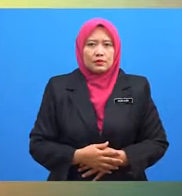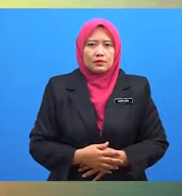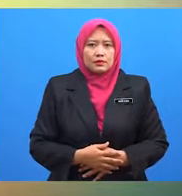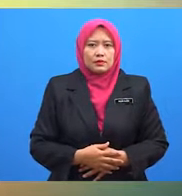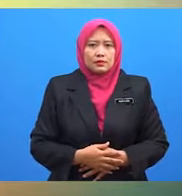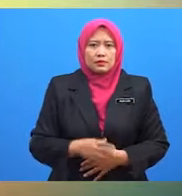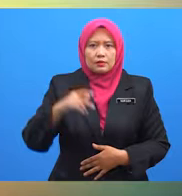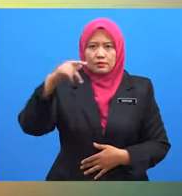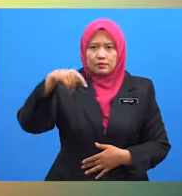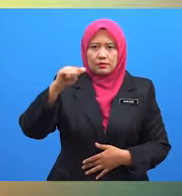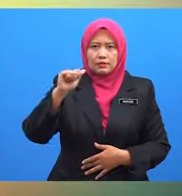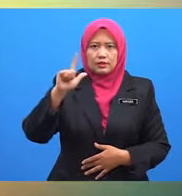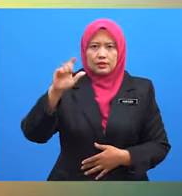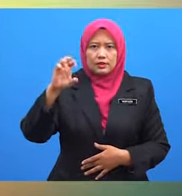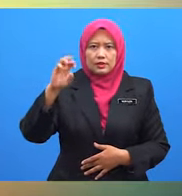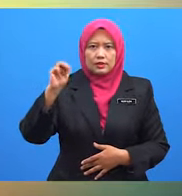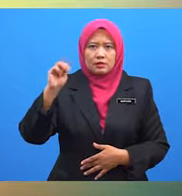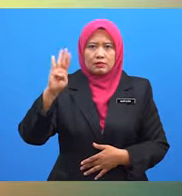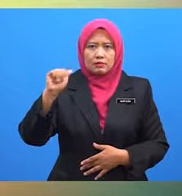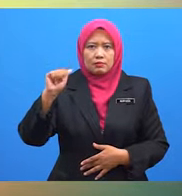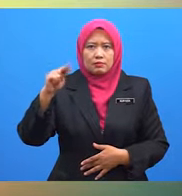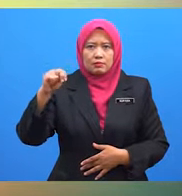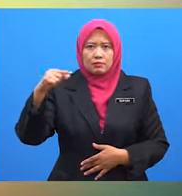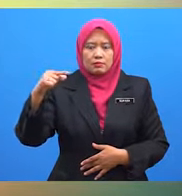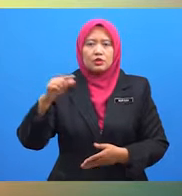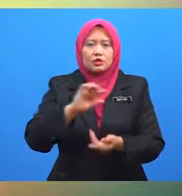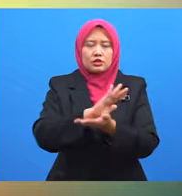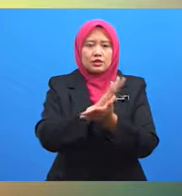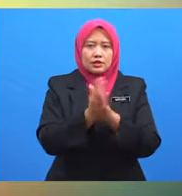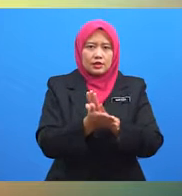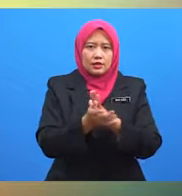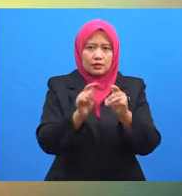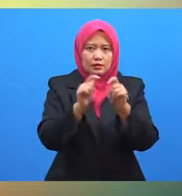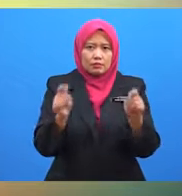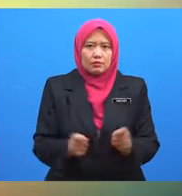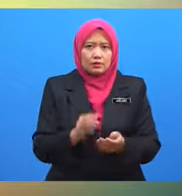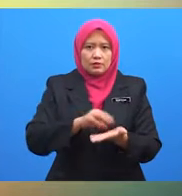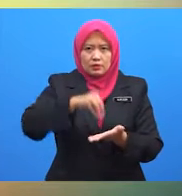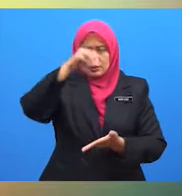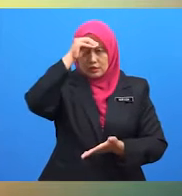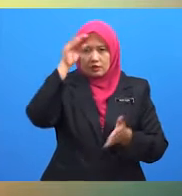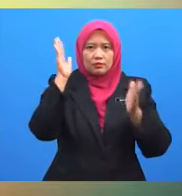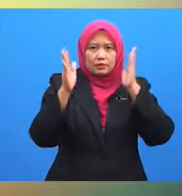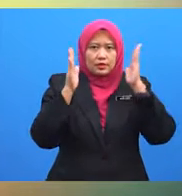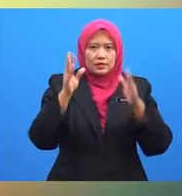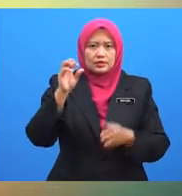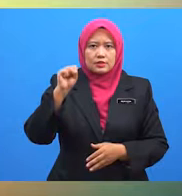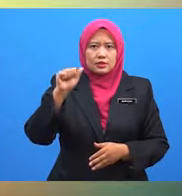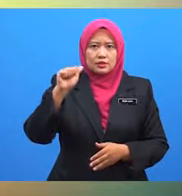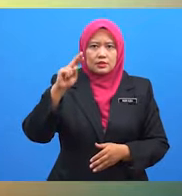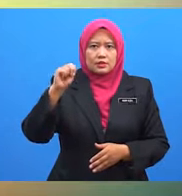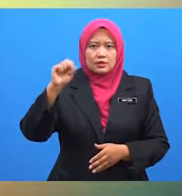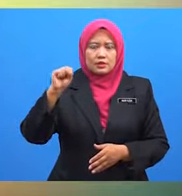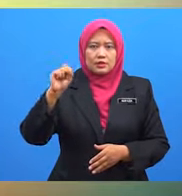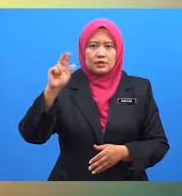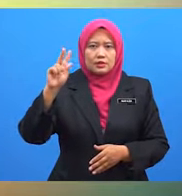naskah-naskah suci oleh pedagang China dan mengembangkan agama Buddha. Bahasa rasmi